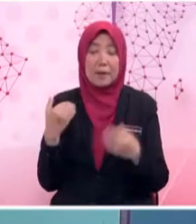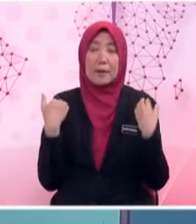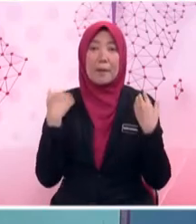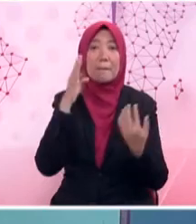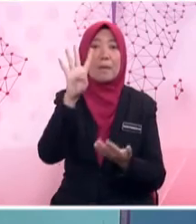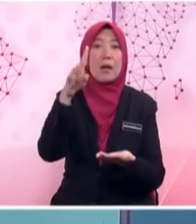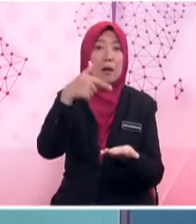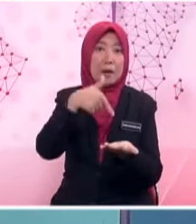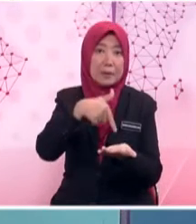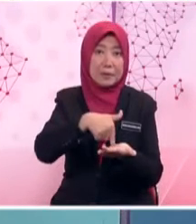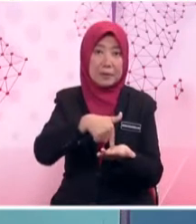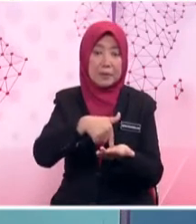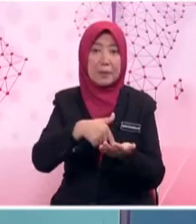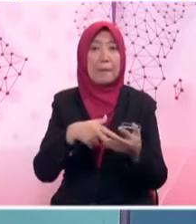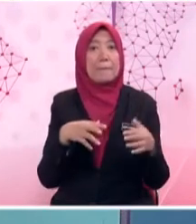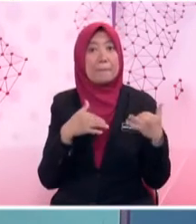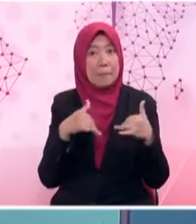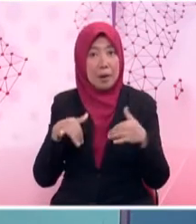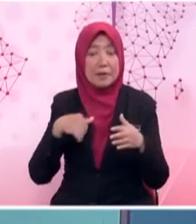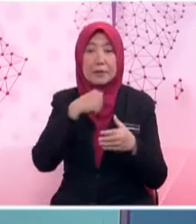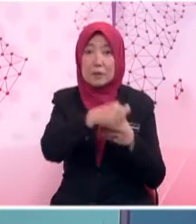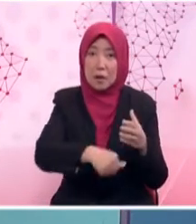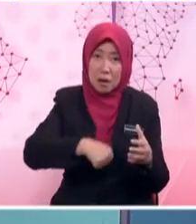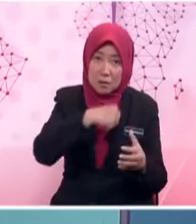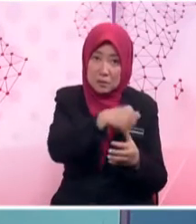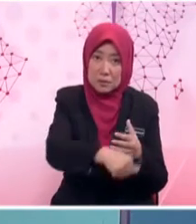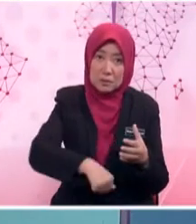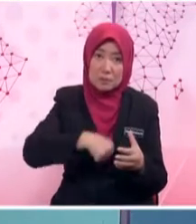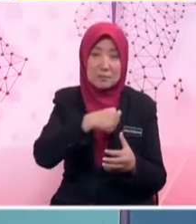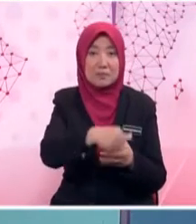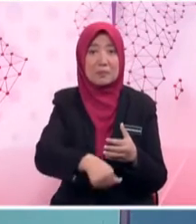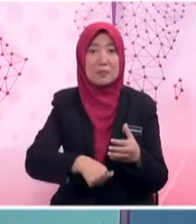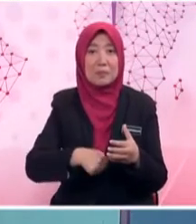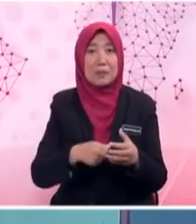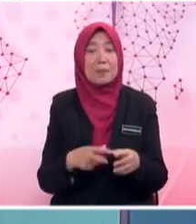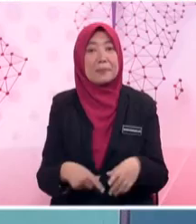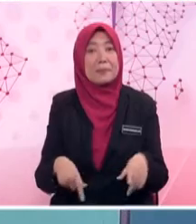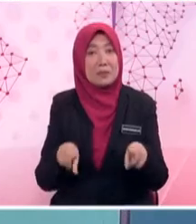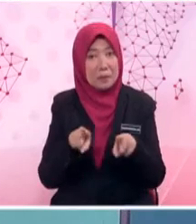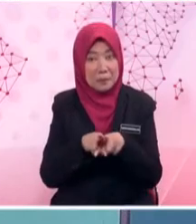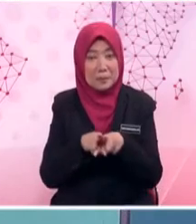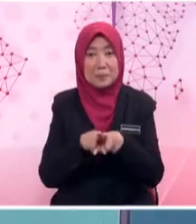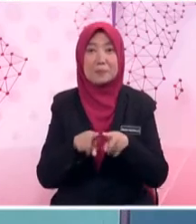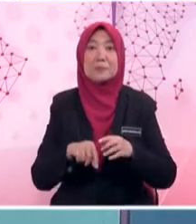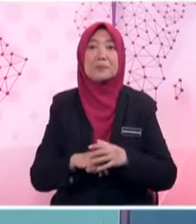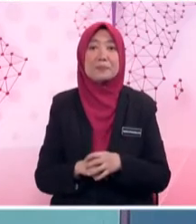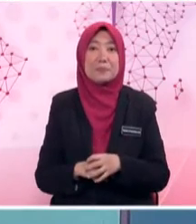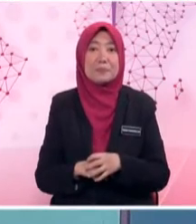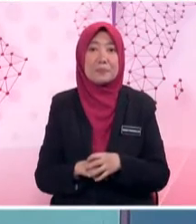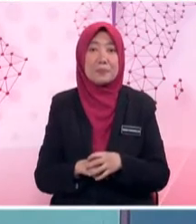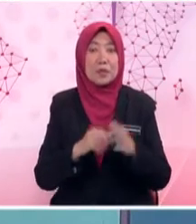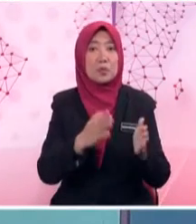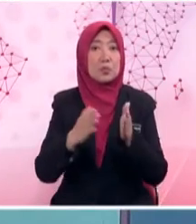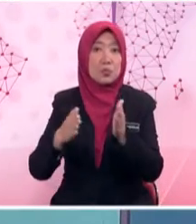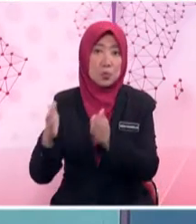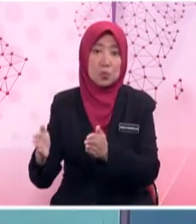bermain gasing. Susahnya. Bersama. Okey, saya akan susun Memandangkan ini